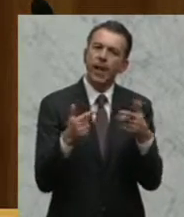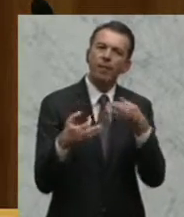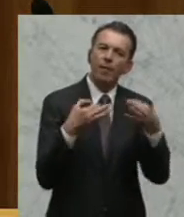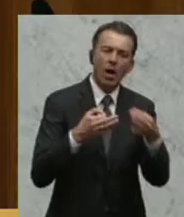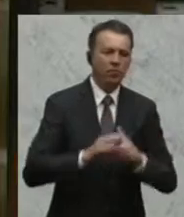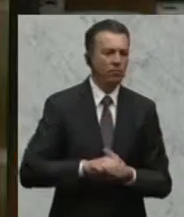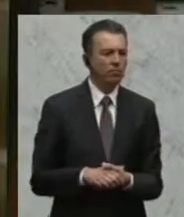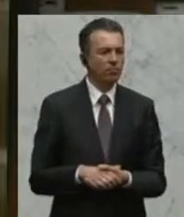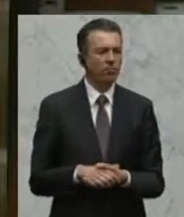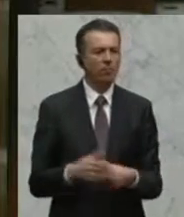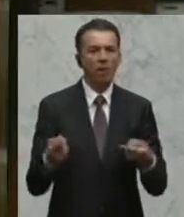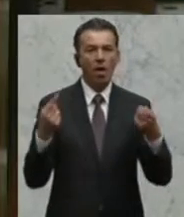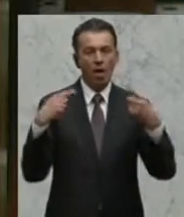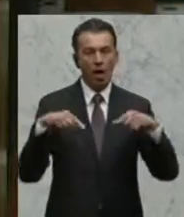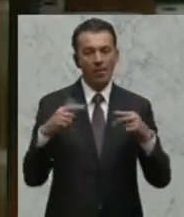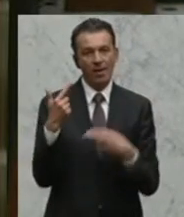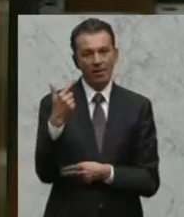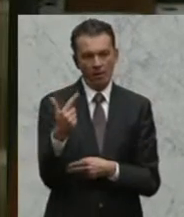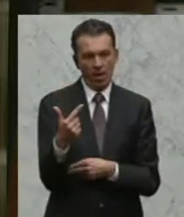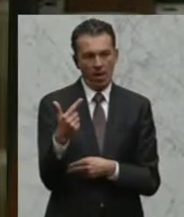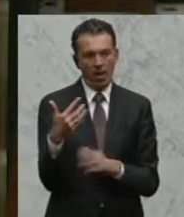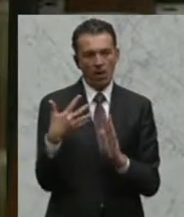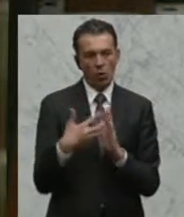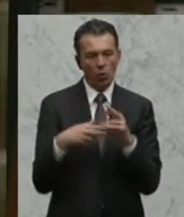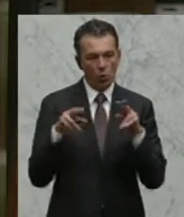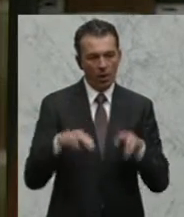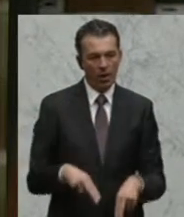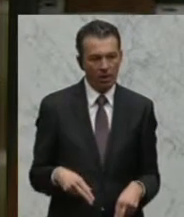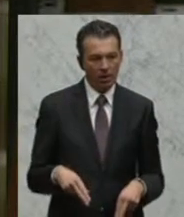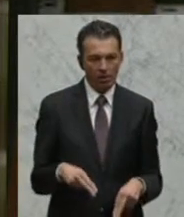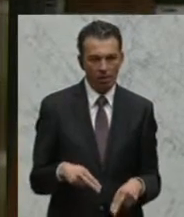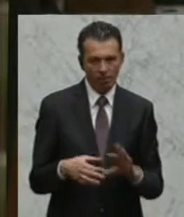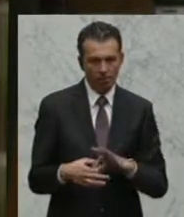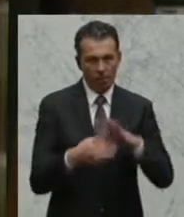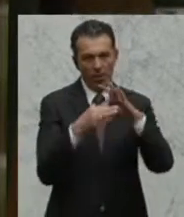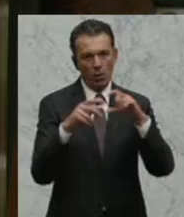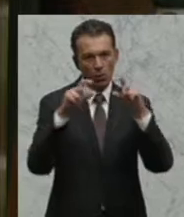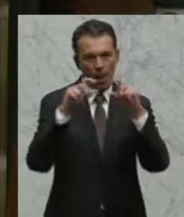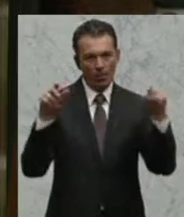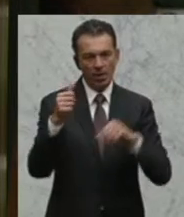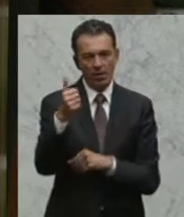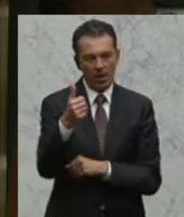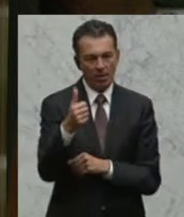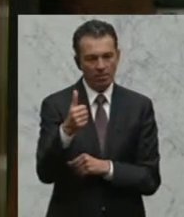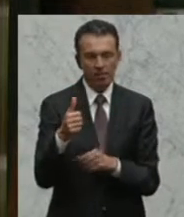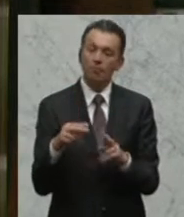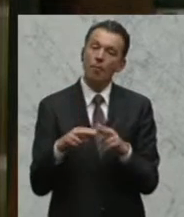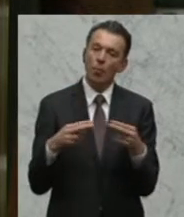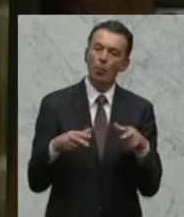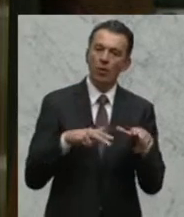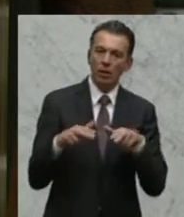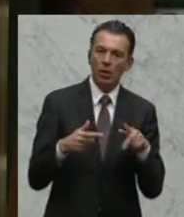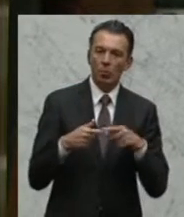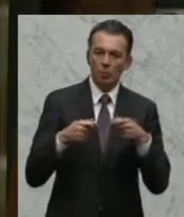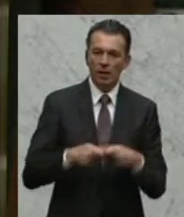okay. Absatz 2. Kontrollrechte gemäß Absatz 1 bestehen gegenüber der Bundesregierung und